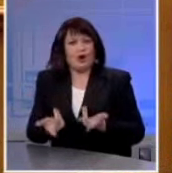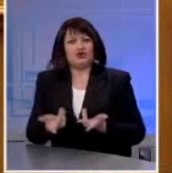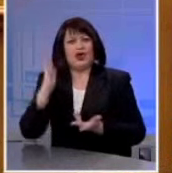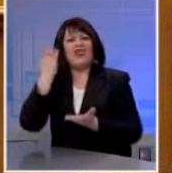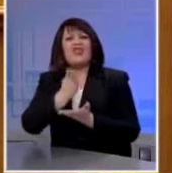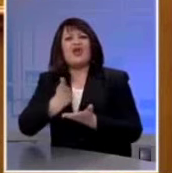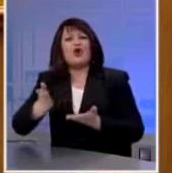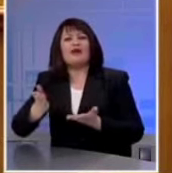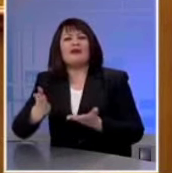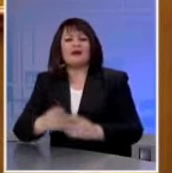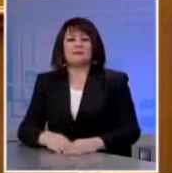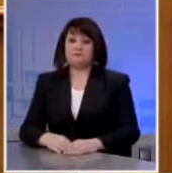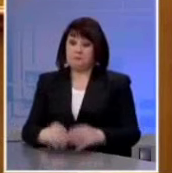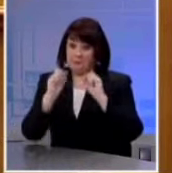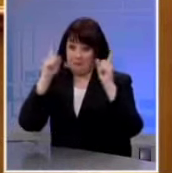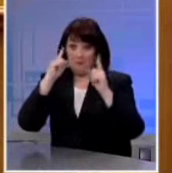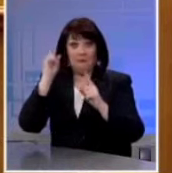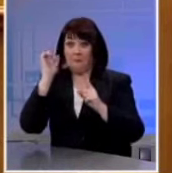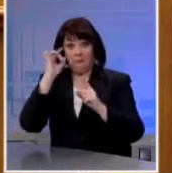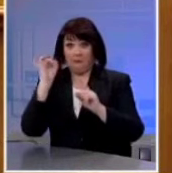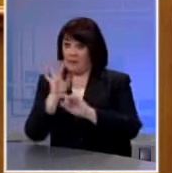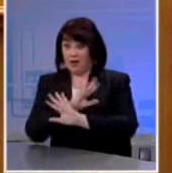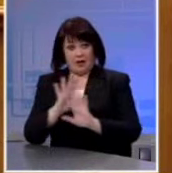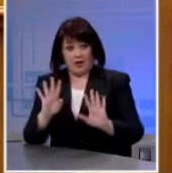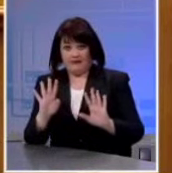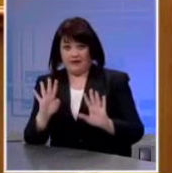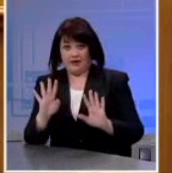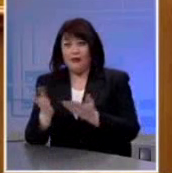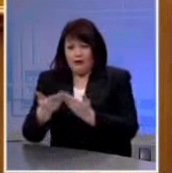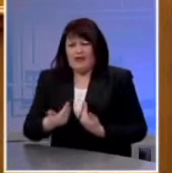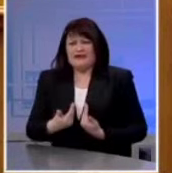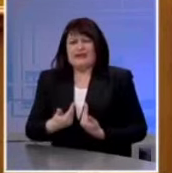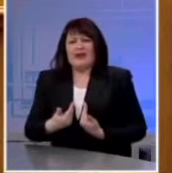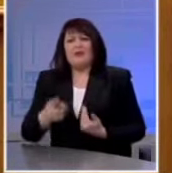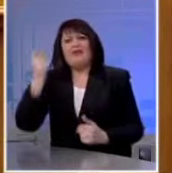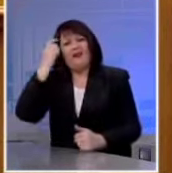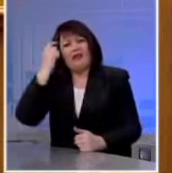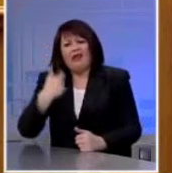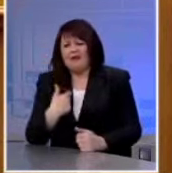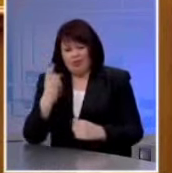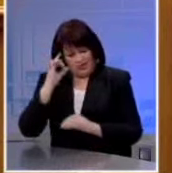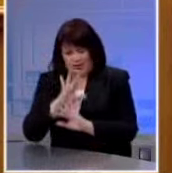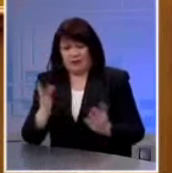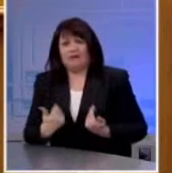μου είναι αδύνατο να κατανοήσω και θα ήθελα σε αυτό το σημείο τη βοήθειά σας, κυρίες και κύριοι βουλευτές,